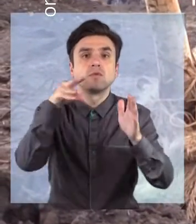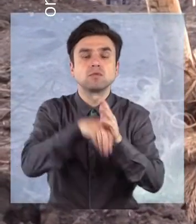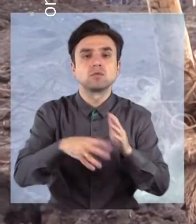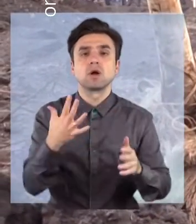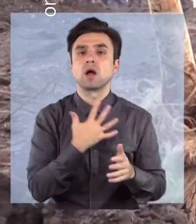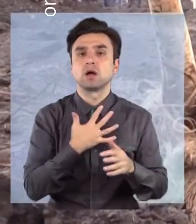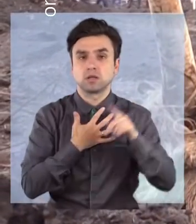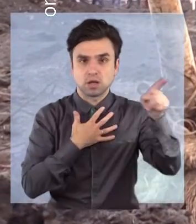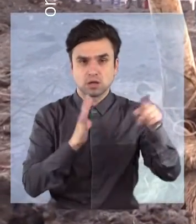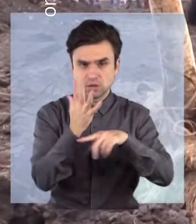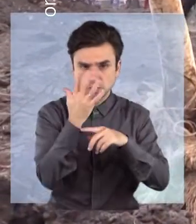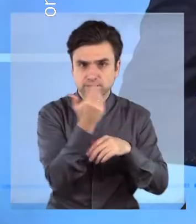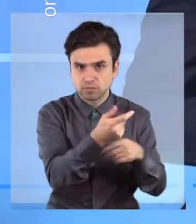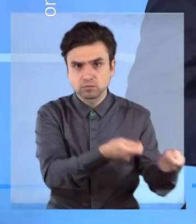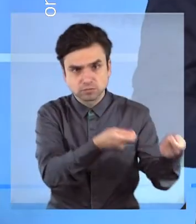Зубченко, Перший міський.